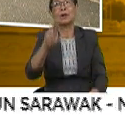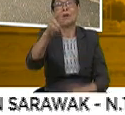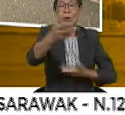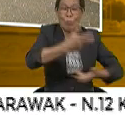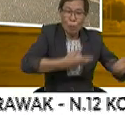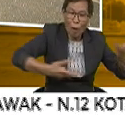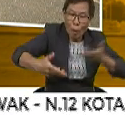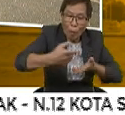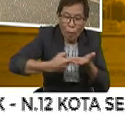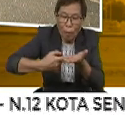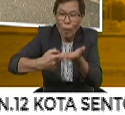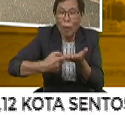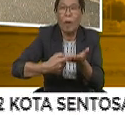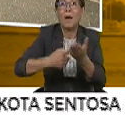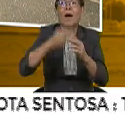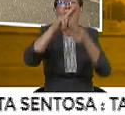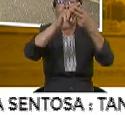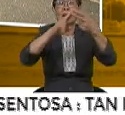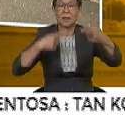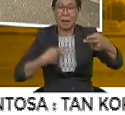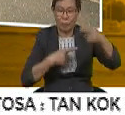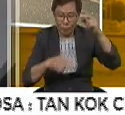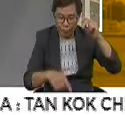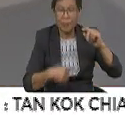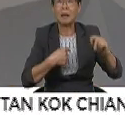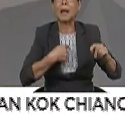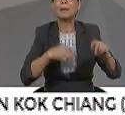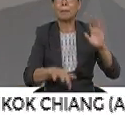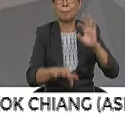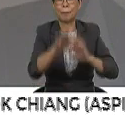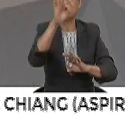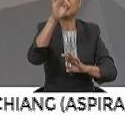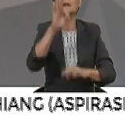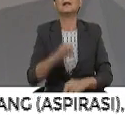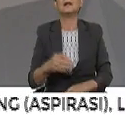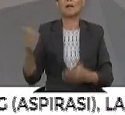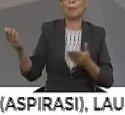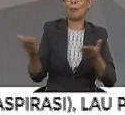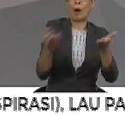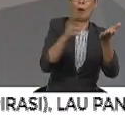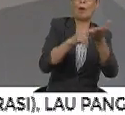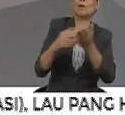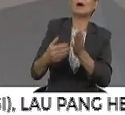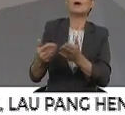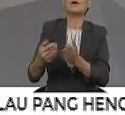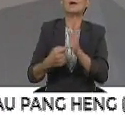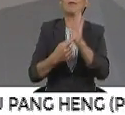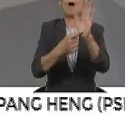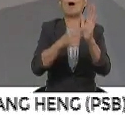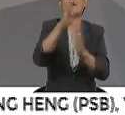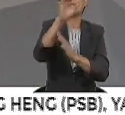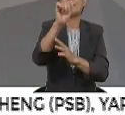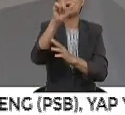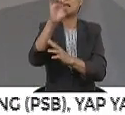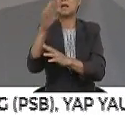hestek kami memilih Terima kasih Medina hestek kami milih rasanya kita bau karena kurang sedikit di kawasan Bali pastinya